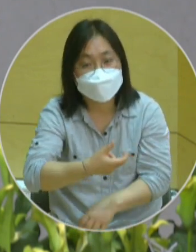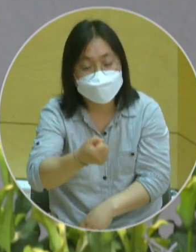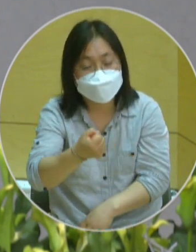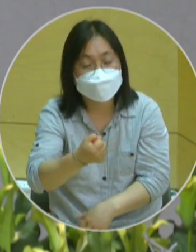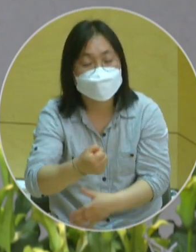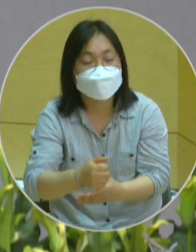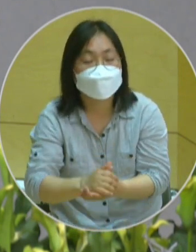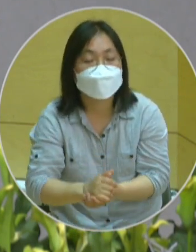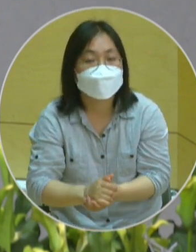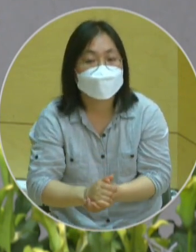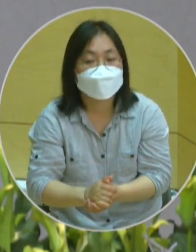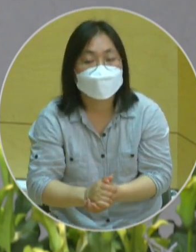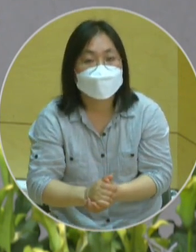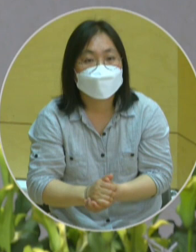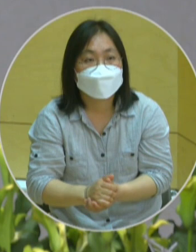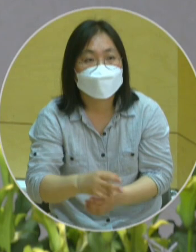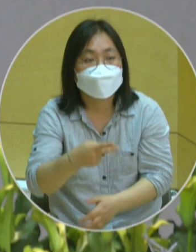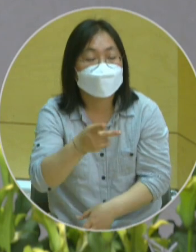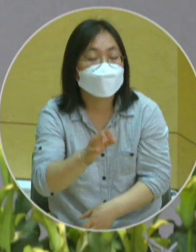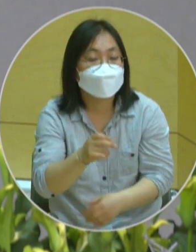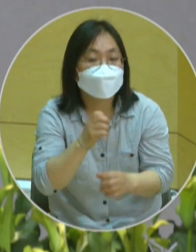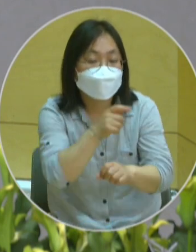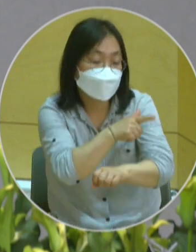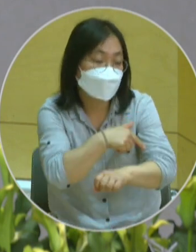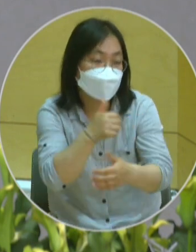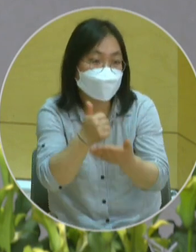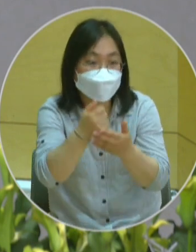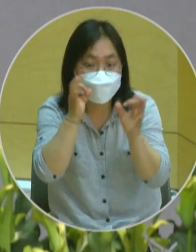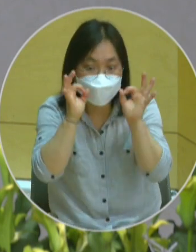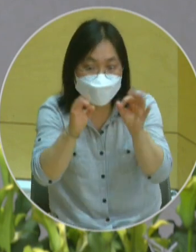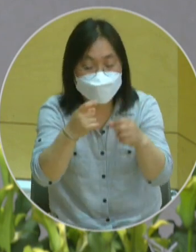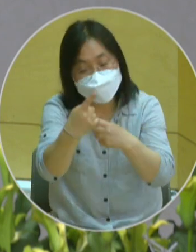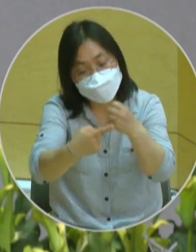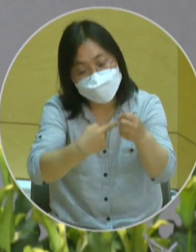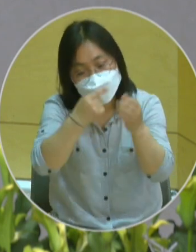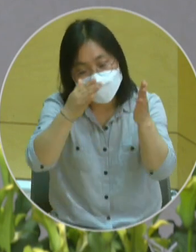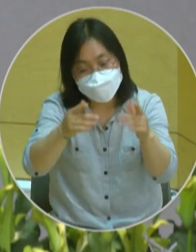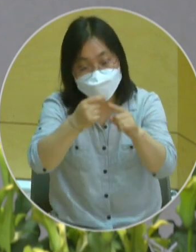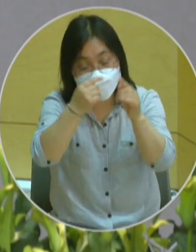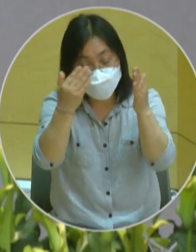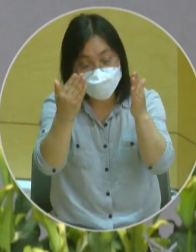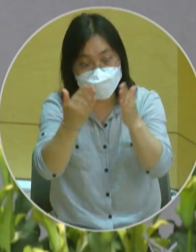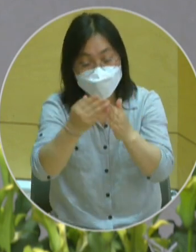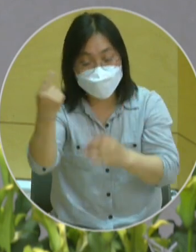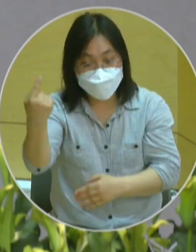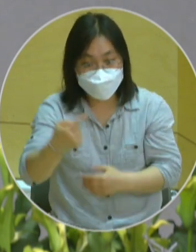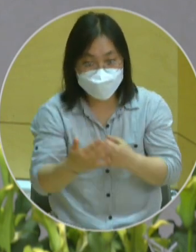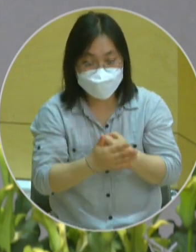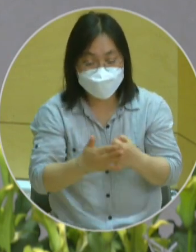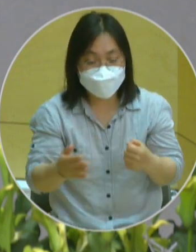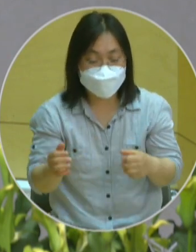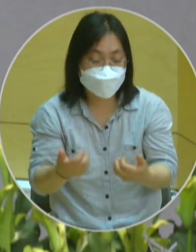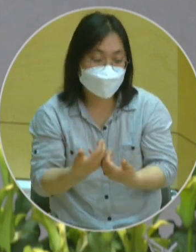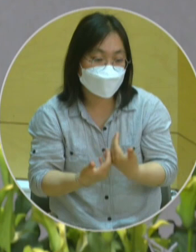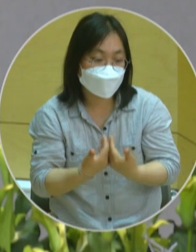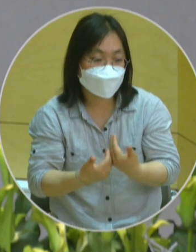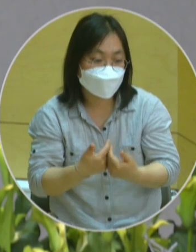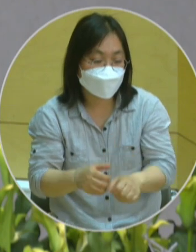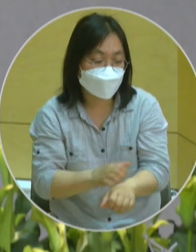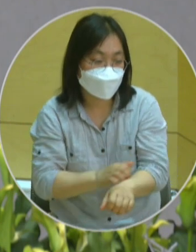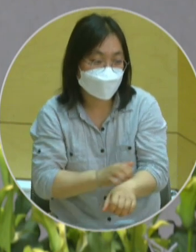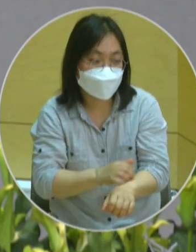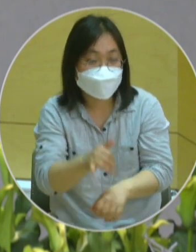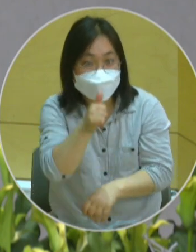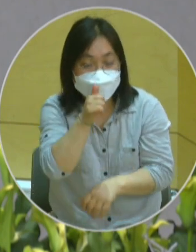않겠는가. 우리 성집사님도 보니까 1년 만에 교회를 출석해서 출입구도 잘 못 찾았다 그러는데 아마 지금도 그런 분들